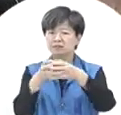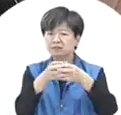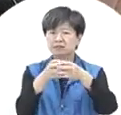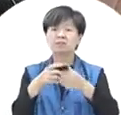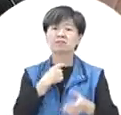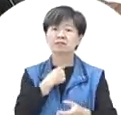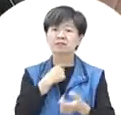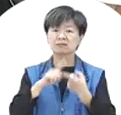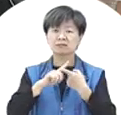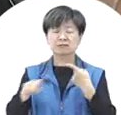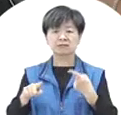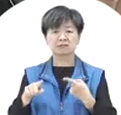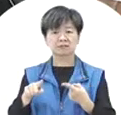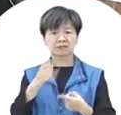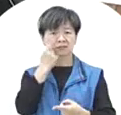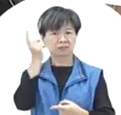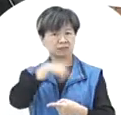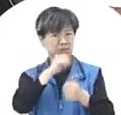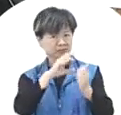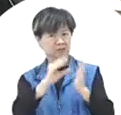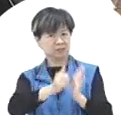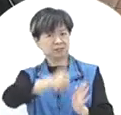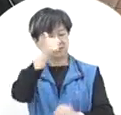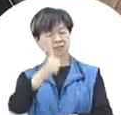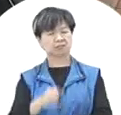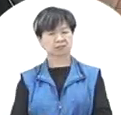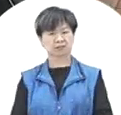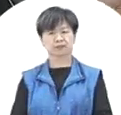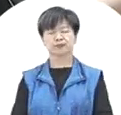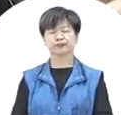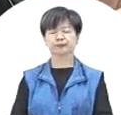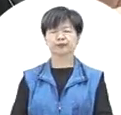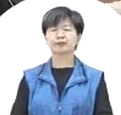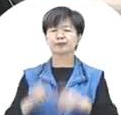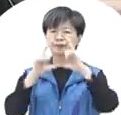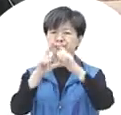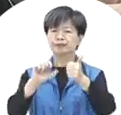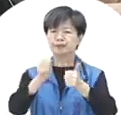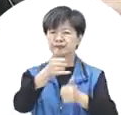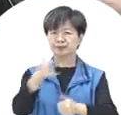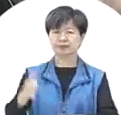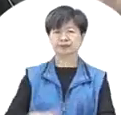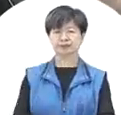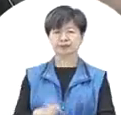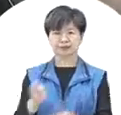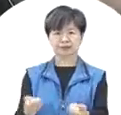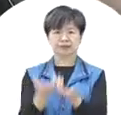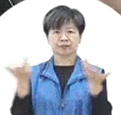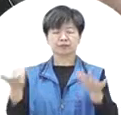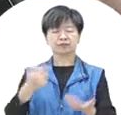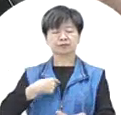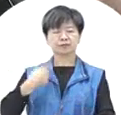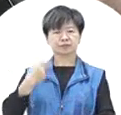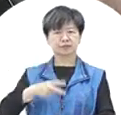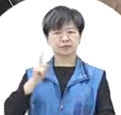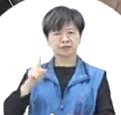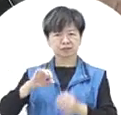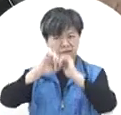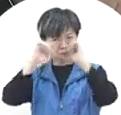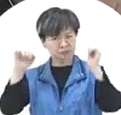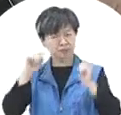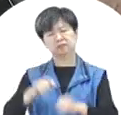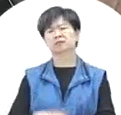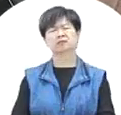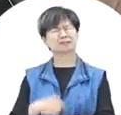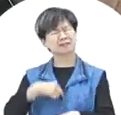样子， 你可不可以告诉你的局长？ 好，这样子哈，议员，对这个个案我们去了解一下。 这个不是个案，我已